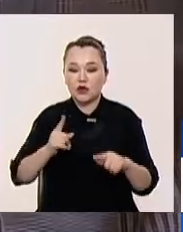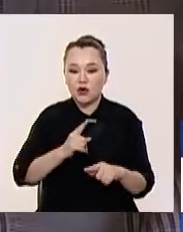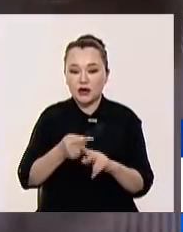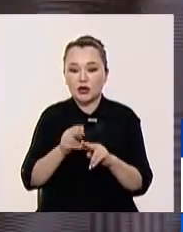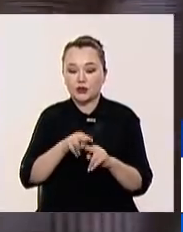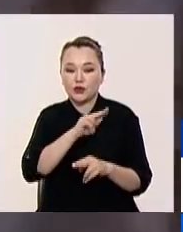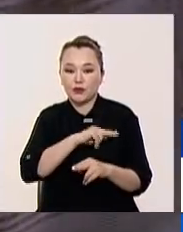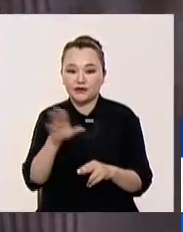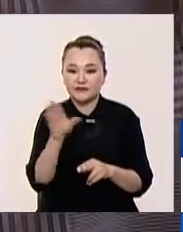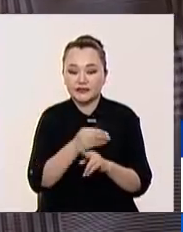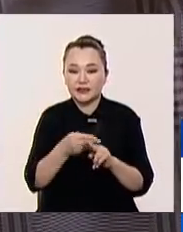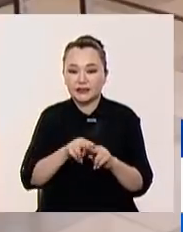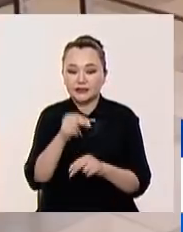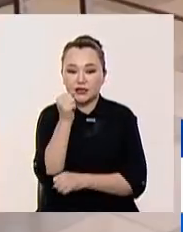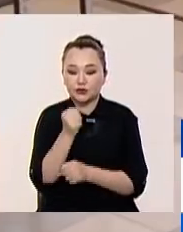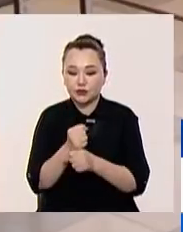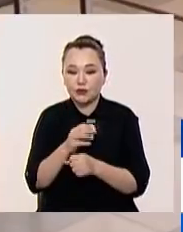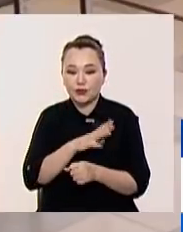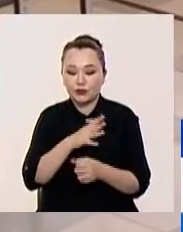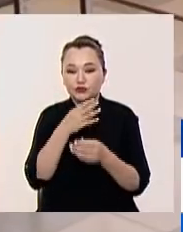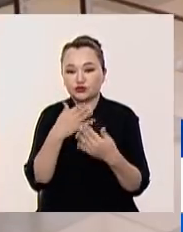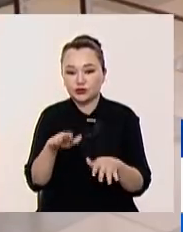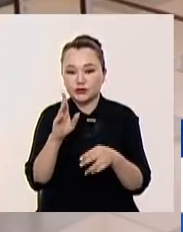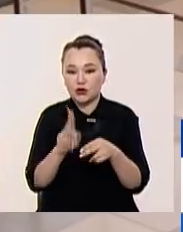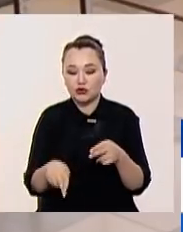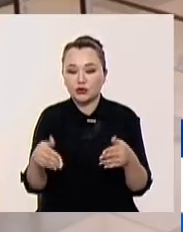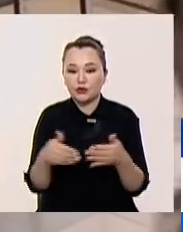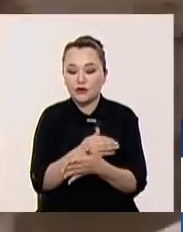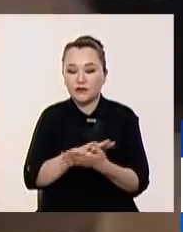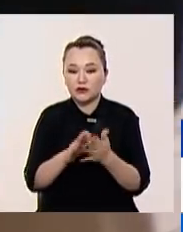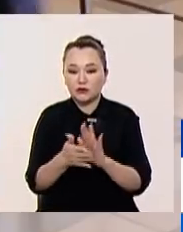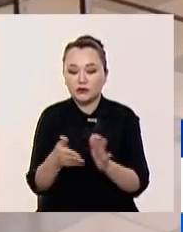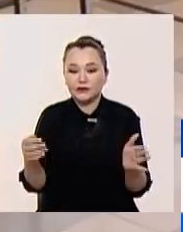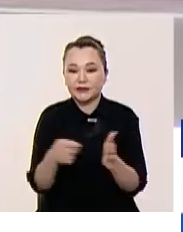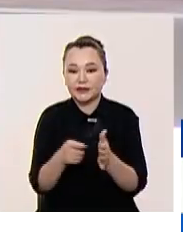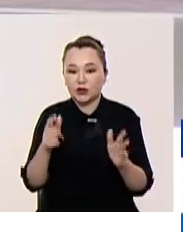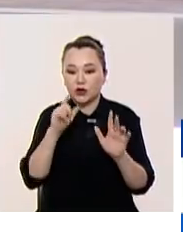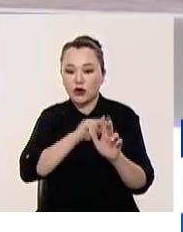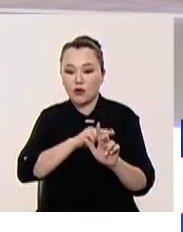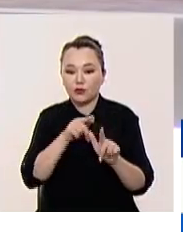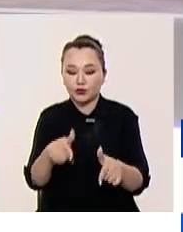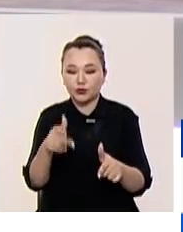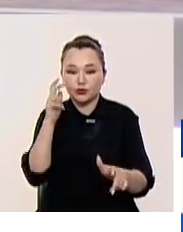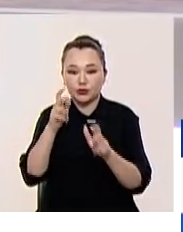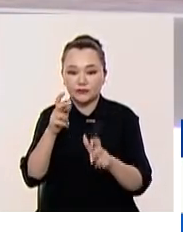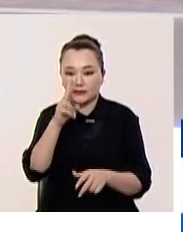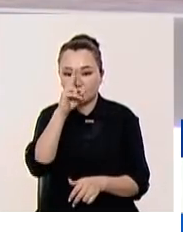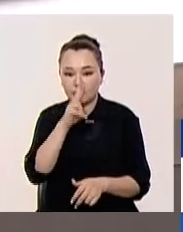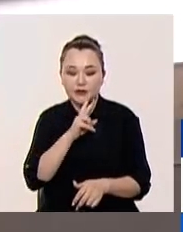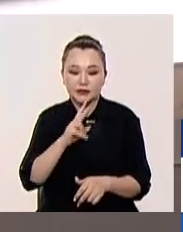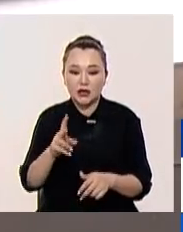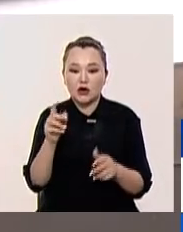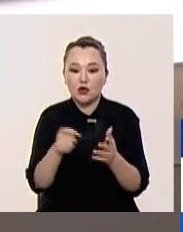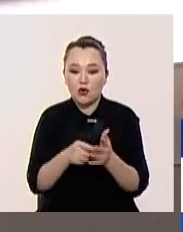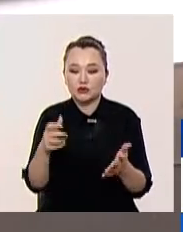которой работали все эти сотрудники. Потом он истек, и до заключения нового тендера их трудоустроили в университет на 2 месяца. Недавно